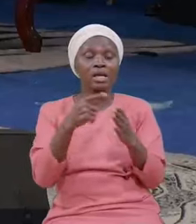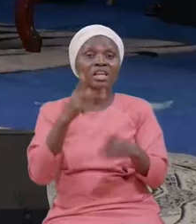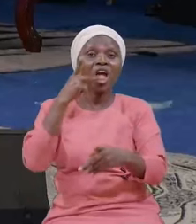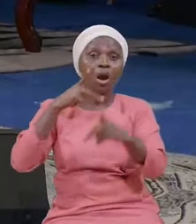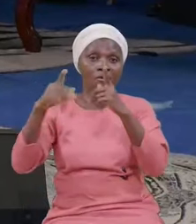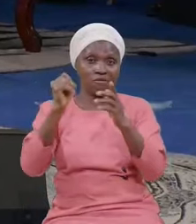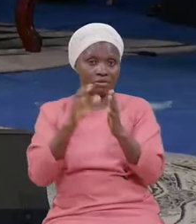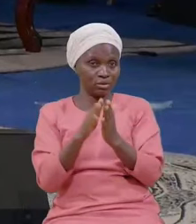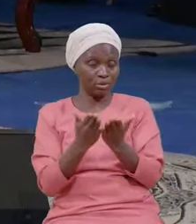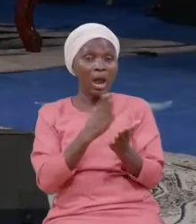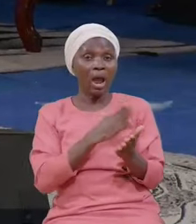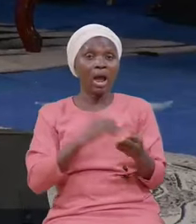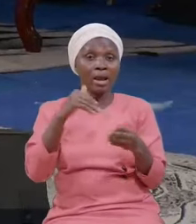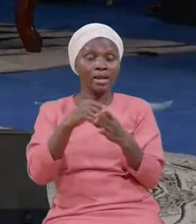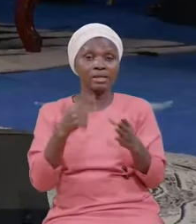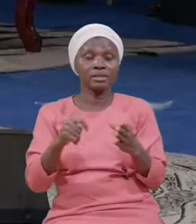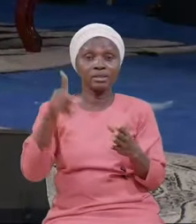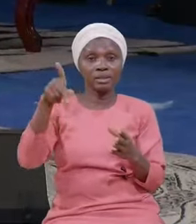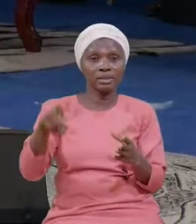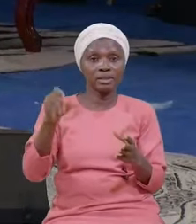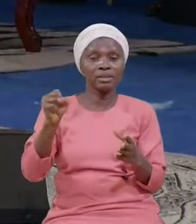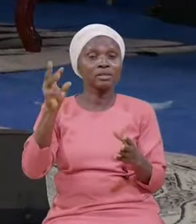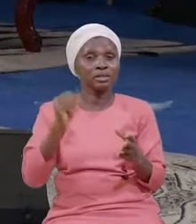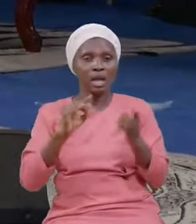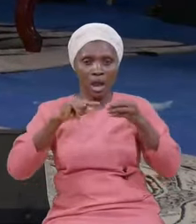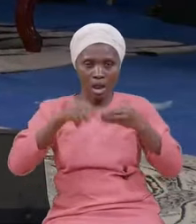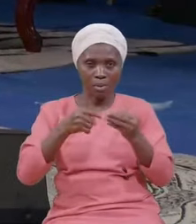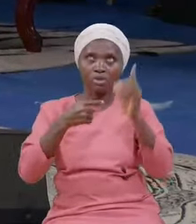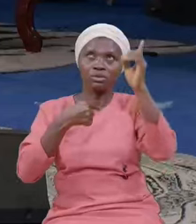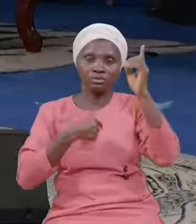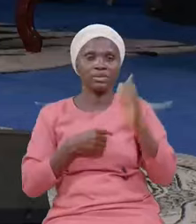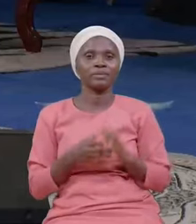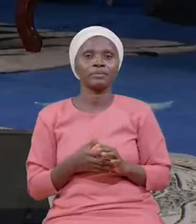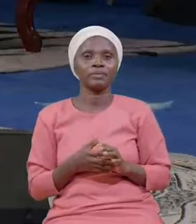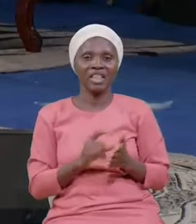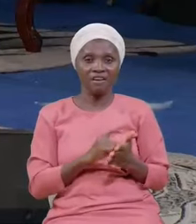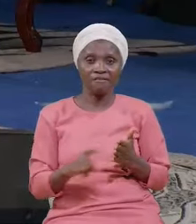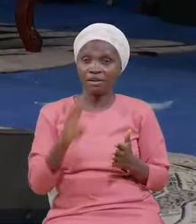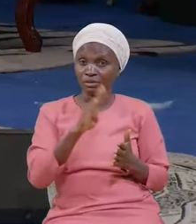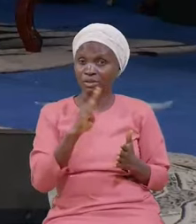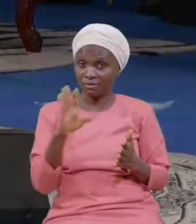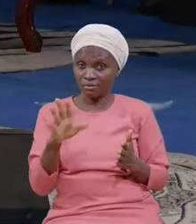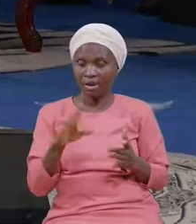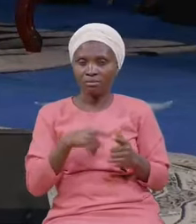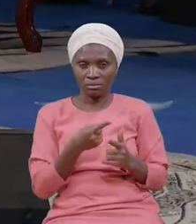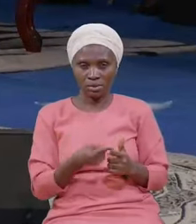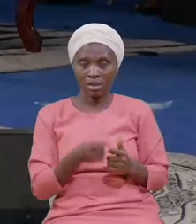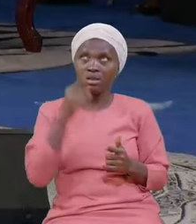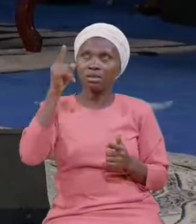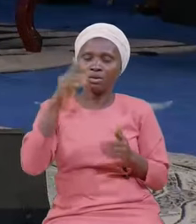et dans les psaumes. Verset 45. Alors il leur